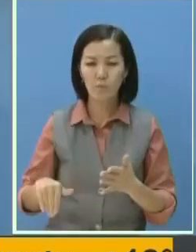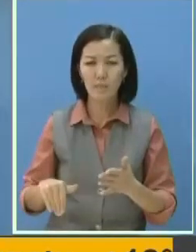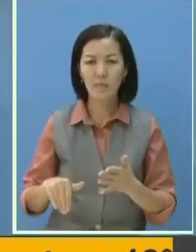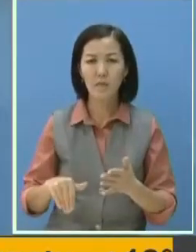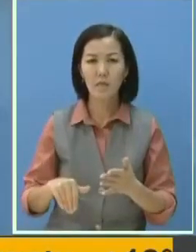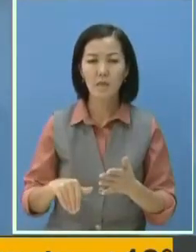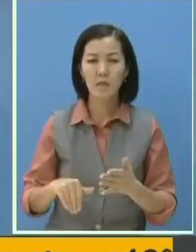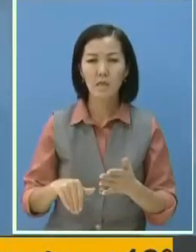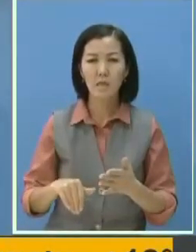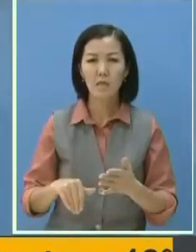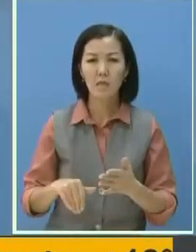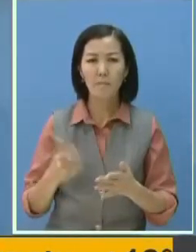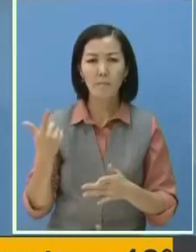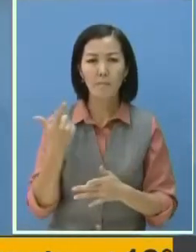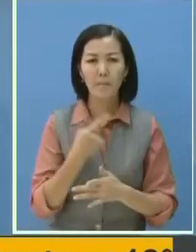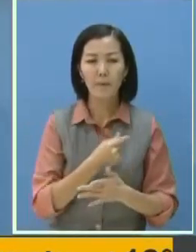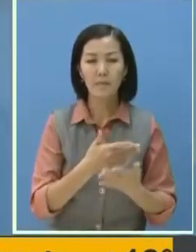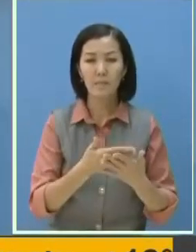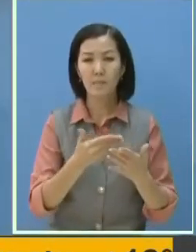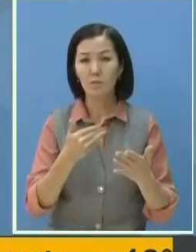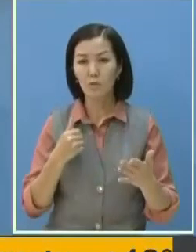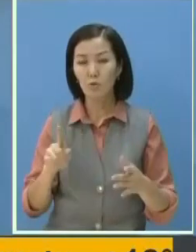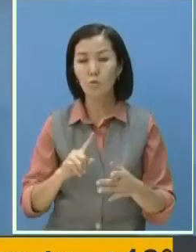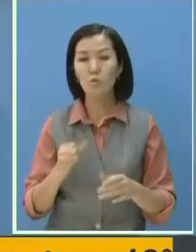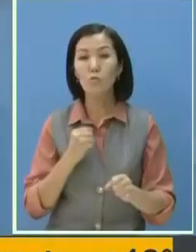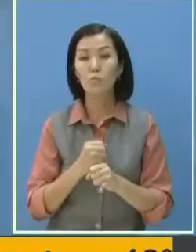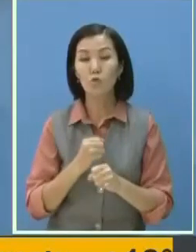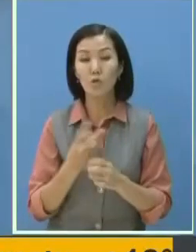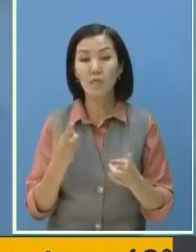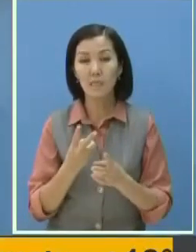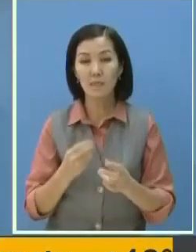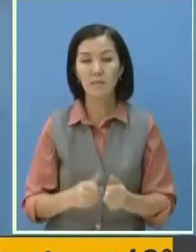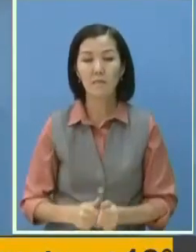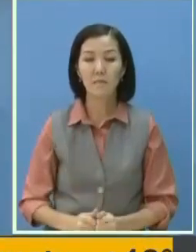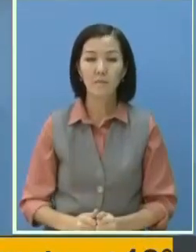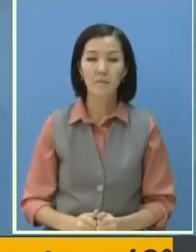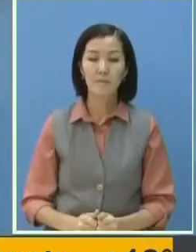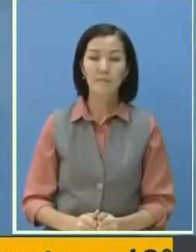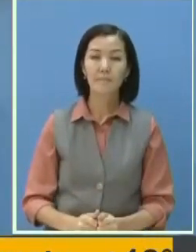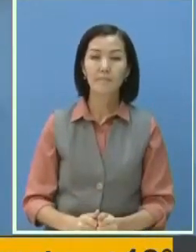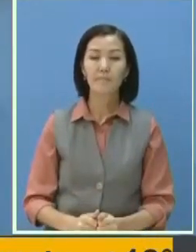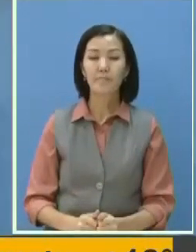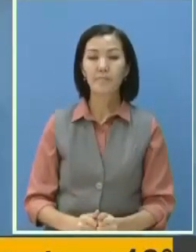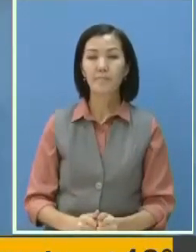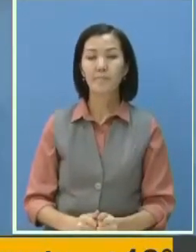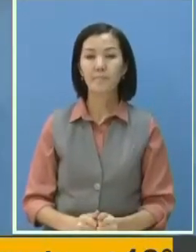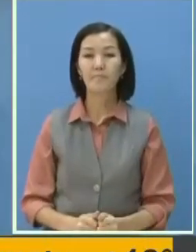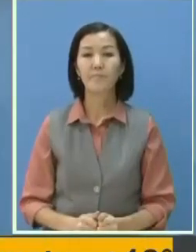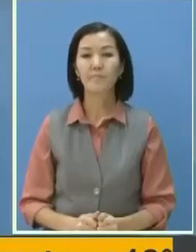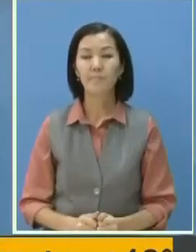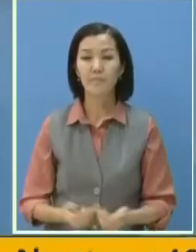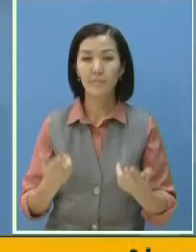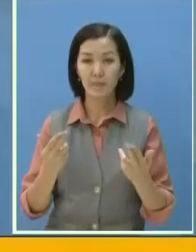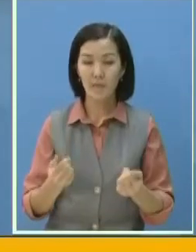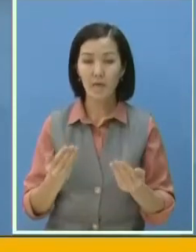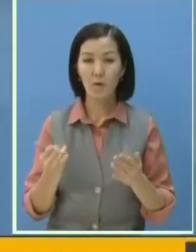пройти, прежде чем поставить себе вакцину, если уж кто-то надумал добровольно прийти и поставить? Угу. Да, у нас сейчас